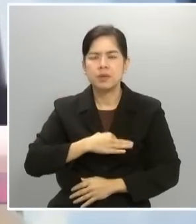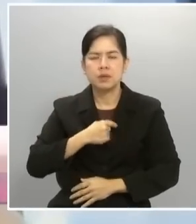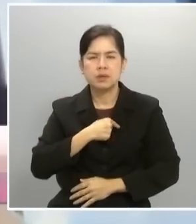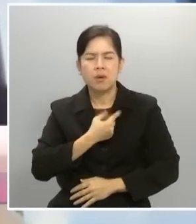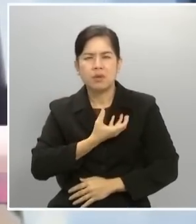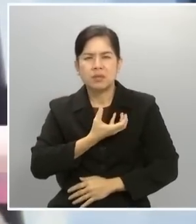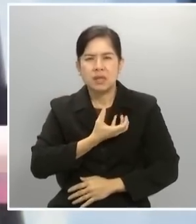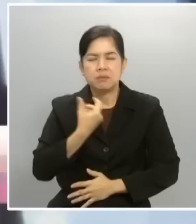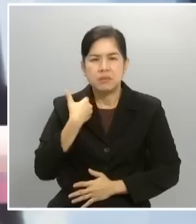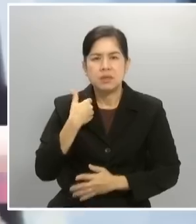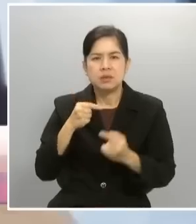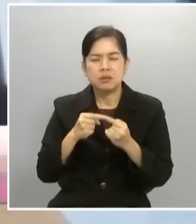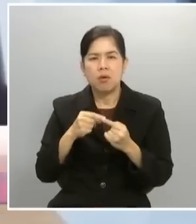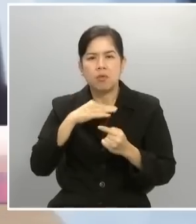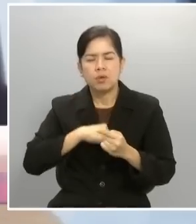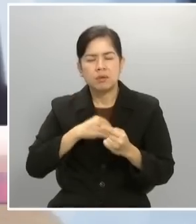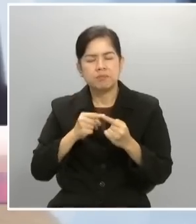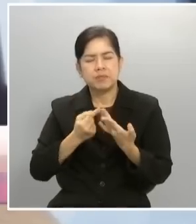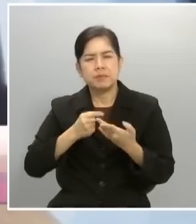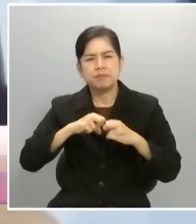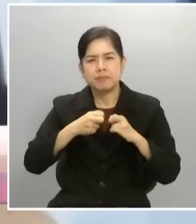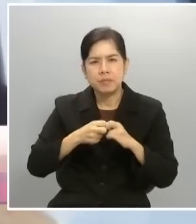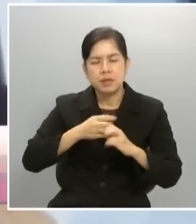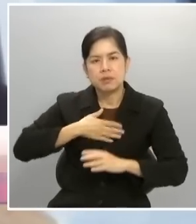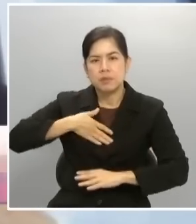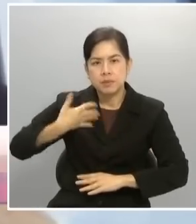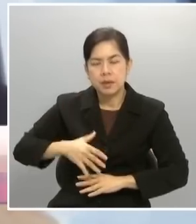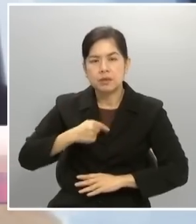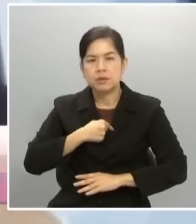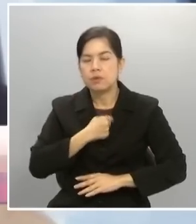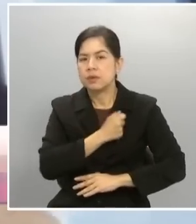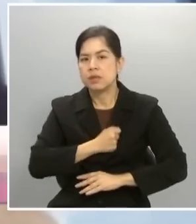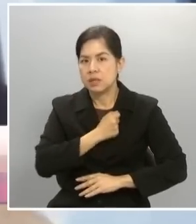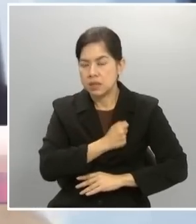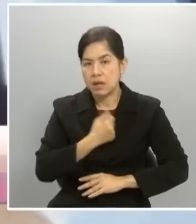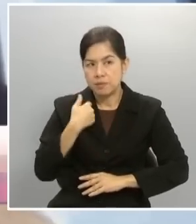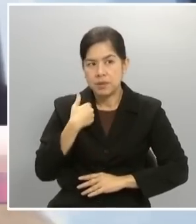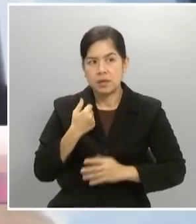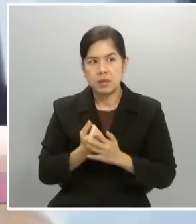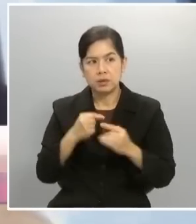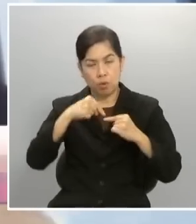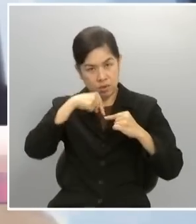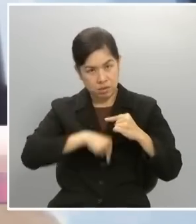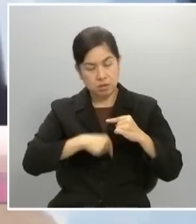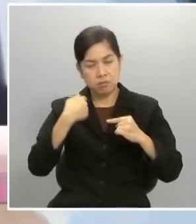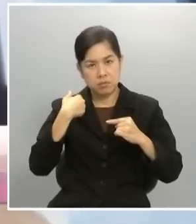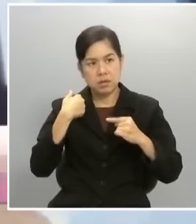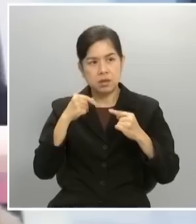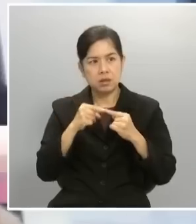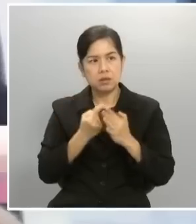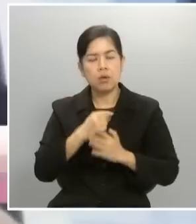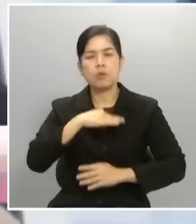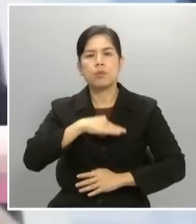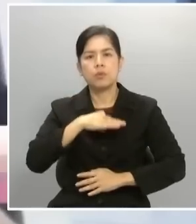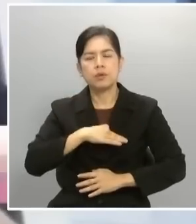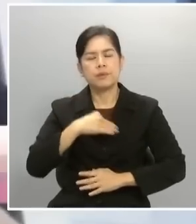มันใหญ่มากมันเหมือนเป็นสิ่งที่ติดอยู่ในใจเราแล้วมันก็ฝังลงไปในใจเราลึกๆ